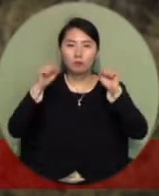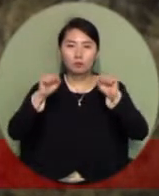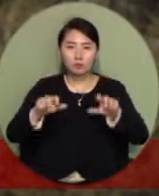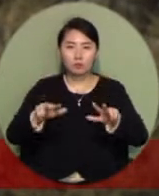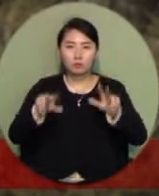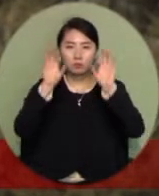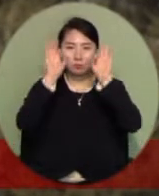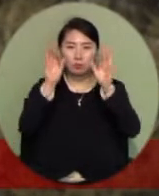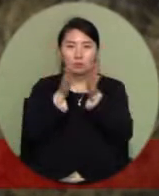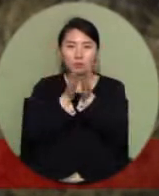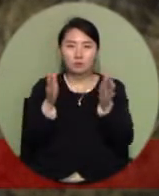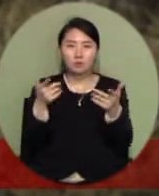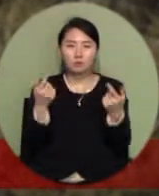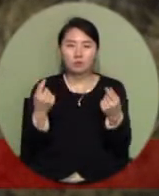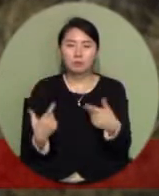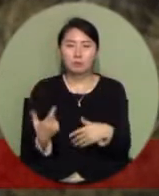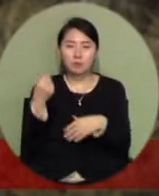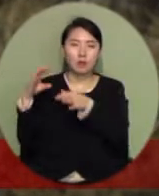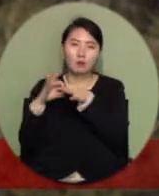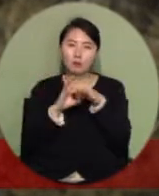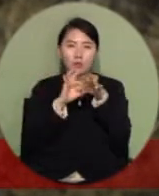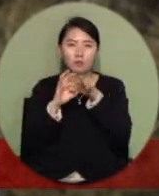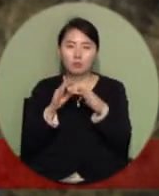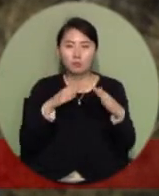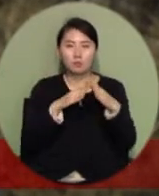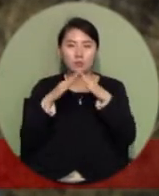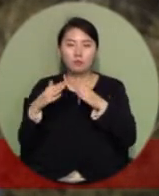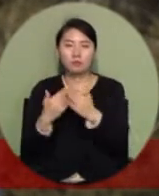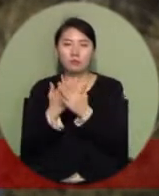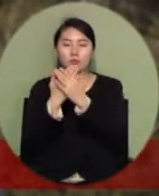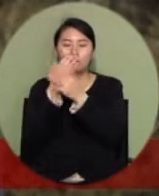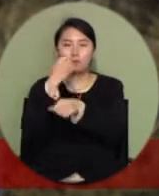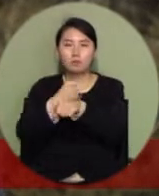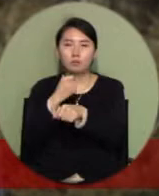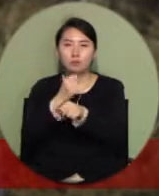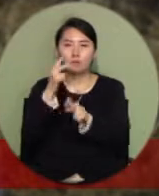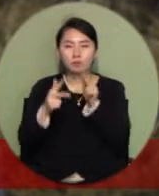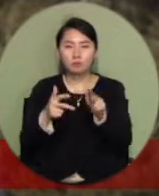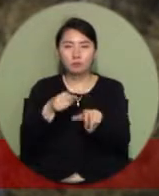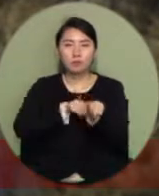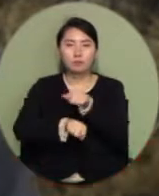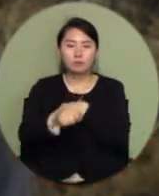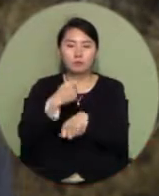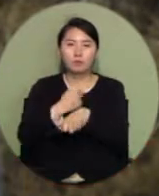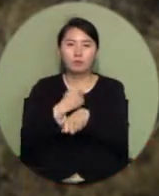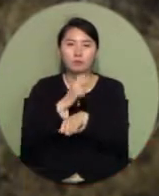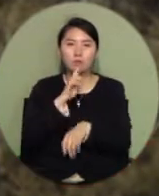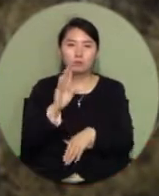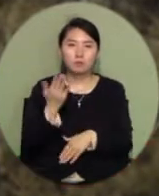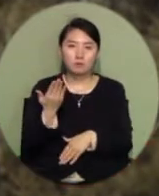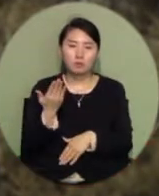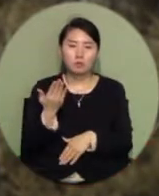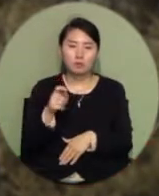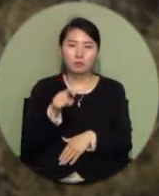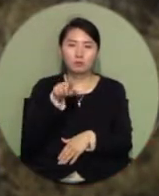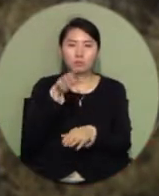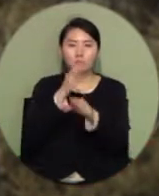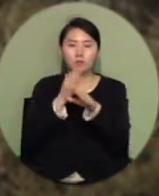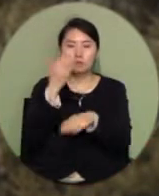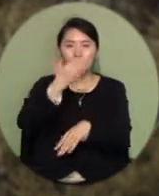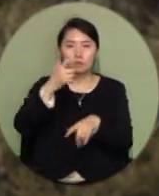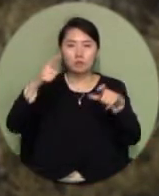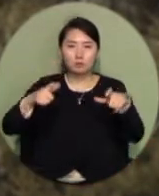때문에 곧바로 이어서 이적지 개발 사업이 본격 가동될 수 있기 때문에 선안권의 중심으로서